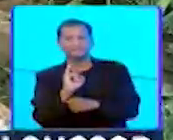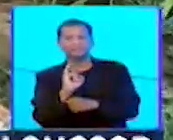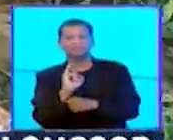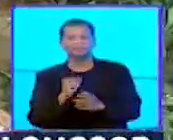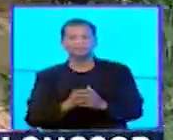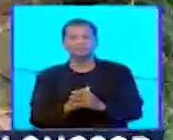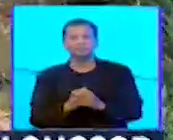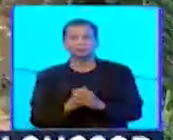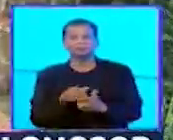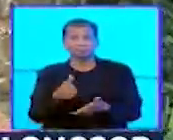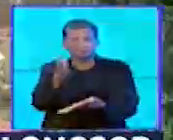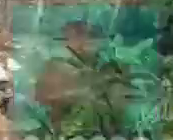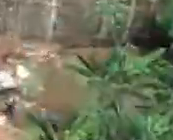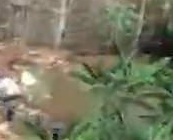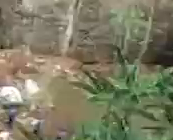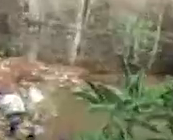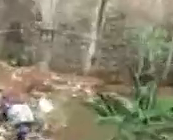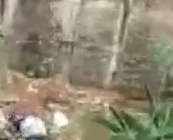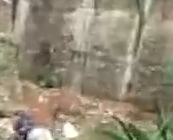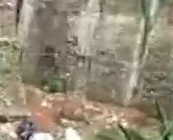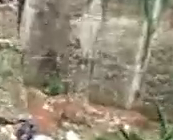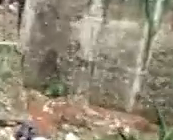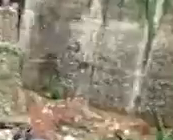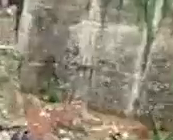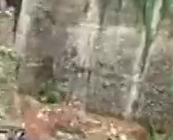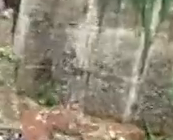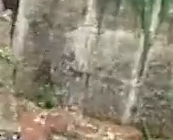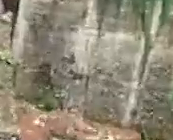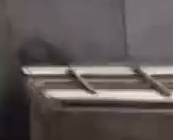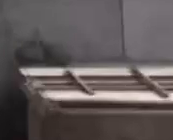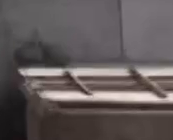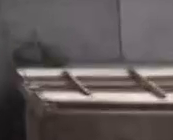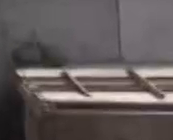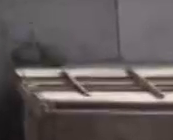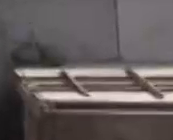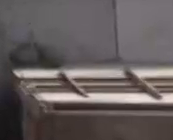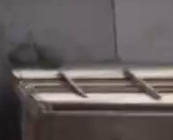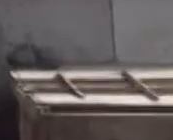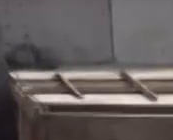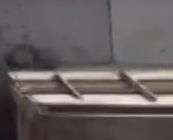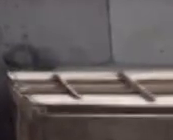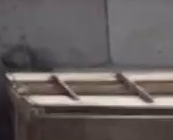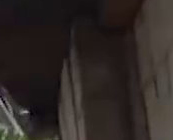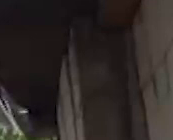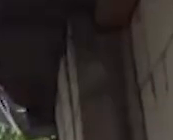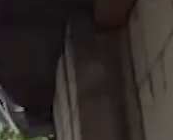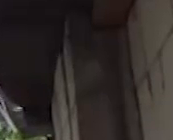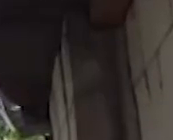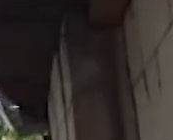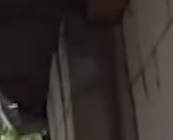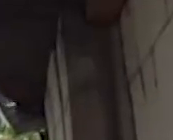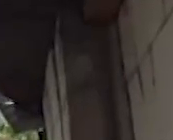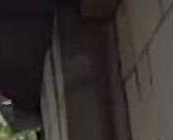Tembok pembatas longsor sepanjang 10 meter dan menimpa 5 rumah yang berada di bawahnya. Akibatnya, tembok rumah seorang warga jebol dan